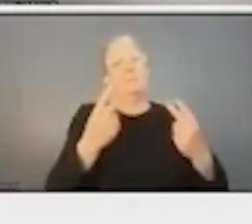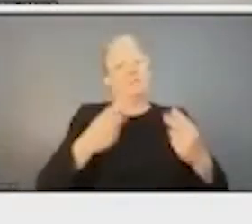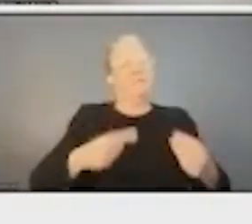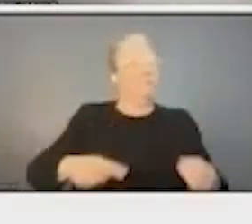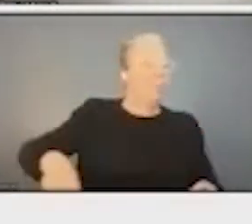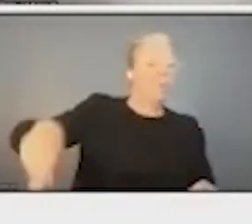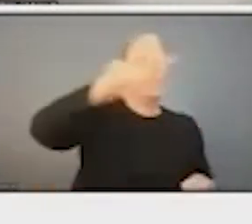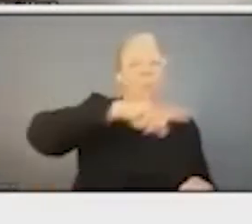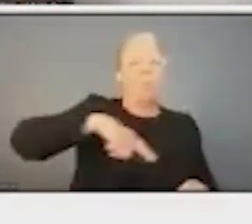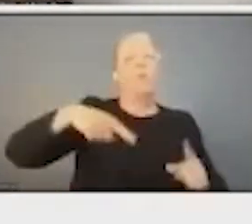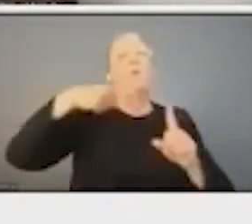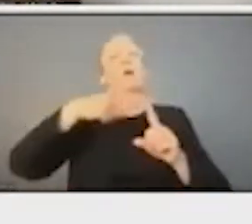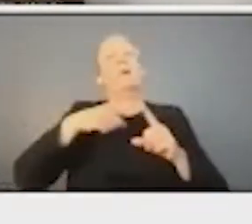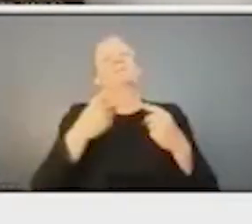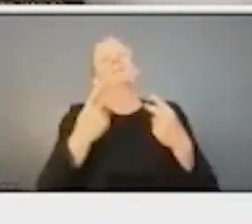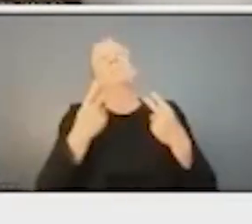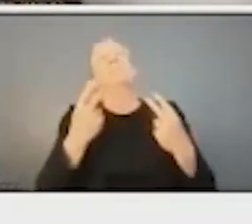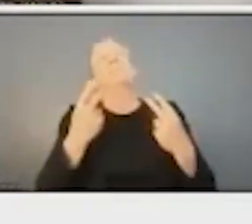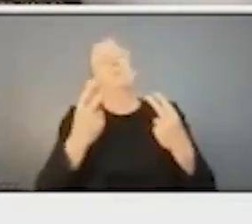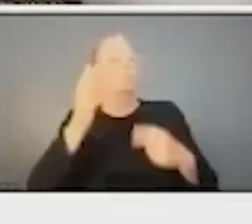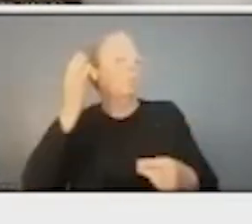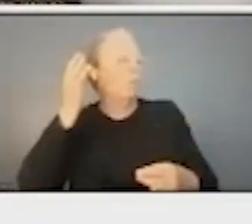وهذا مهم جدا للنساء والفتيات.